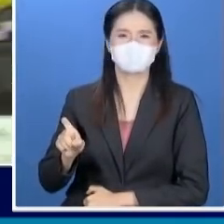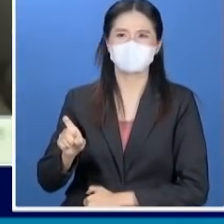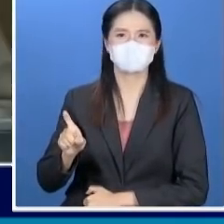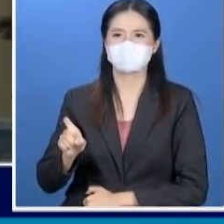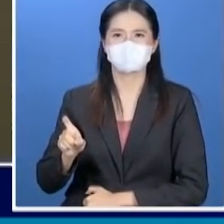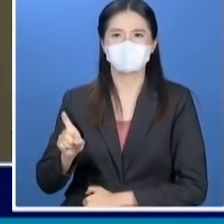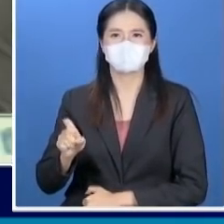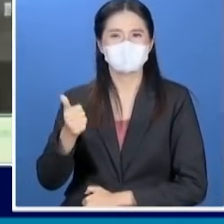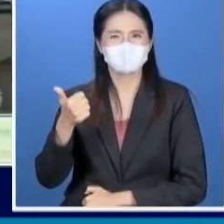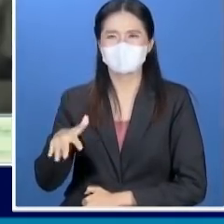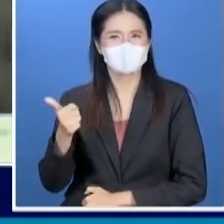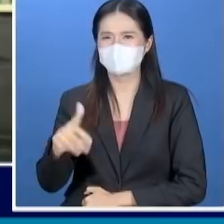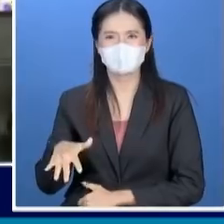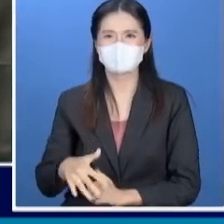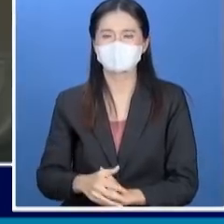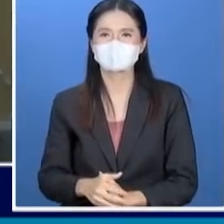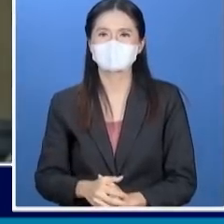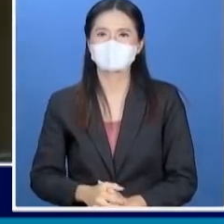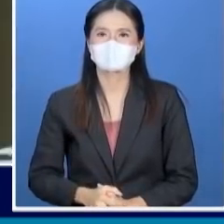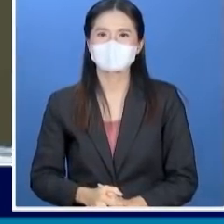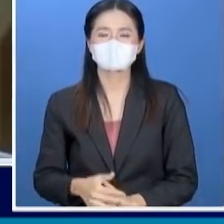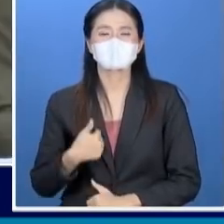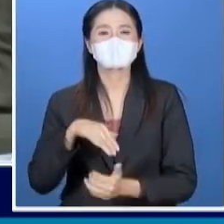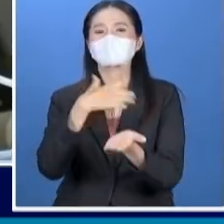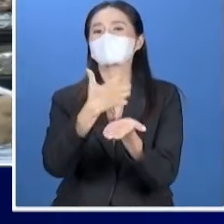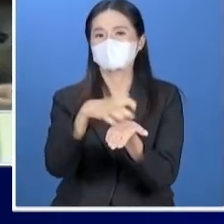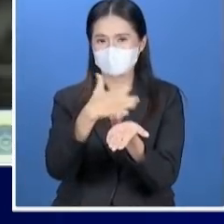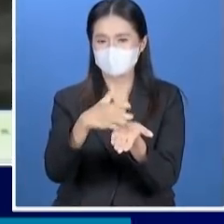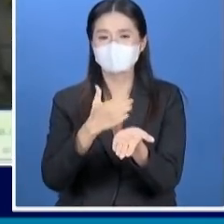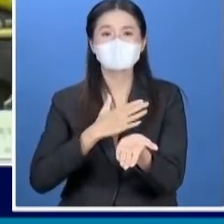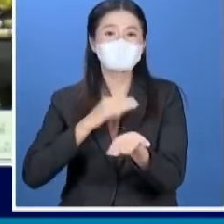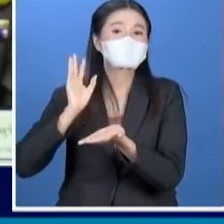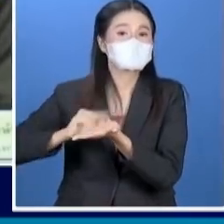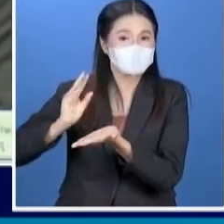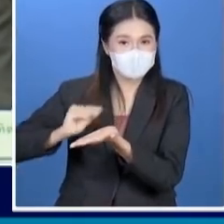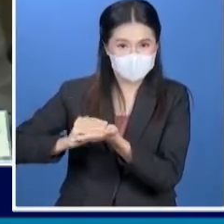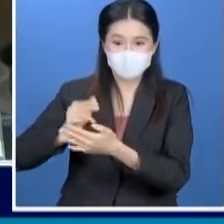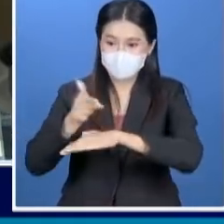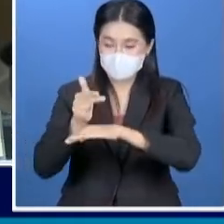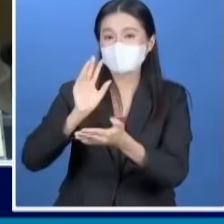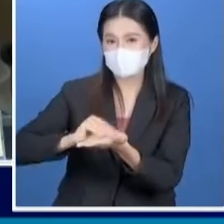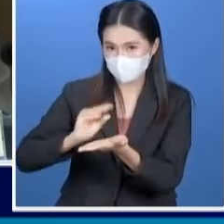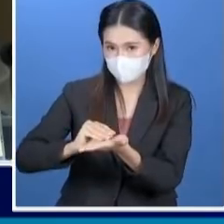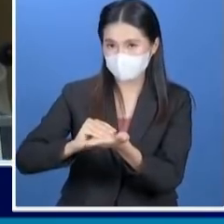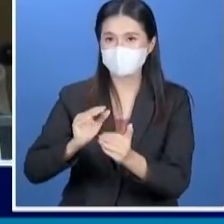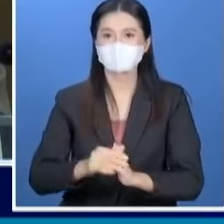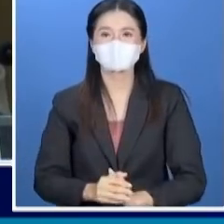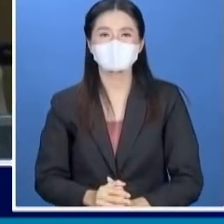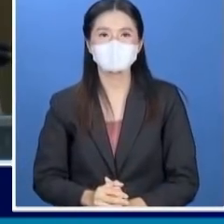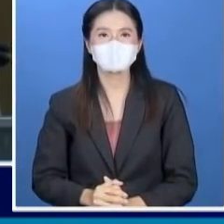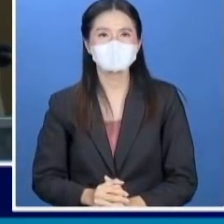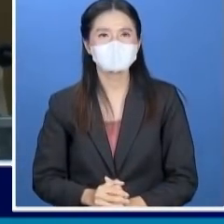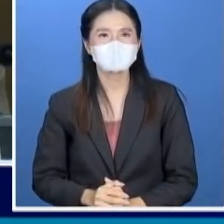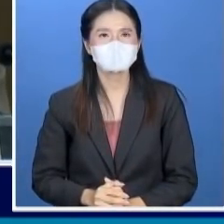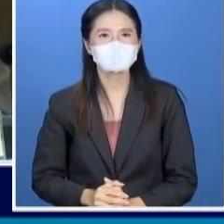ครับครับเขาก็เป็นคำให้การซึ่งเราบันทึกไว้แล้วนะครับ